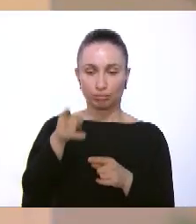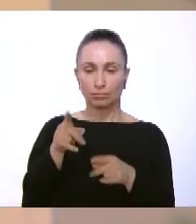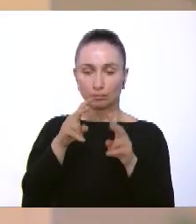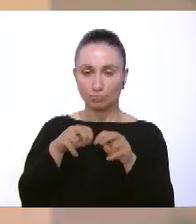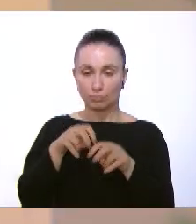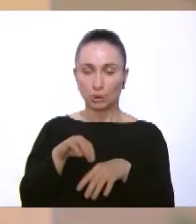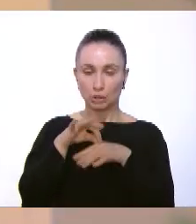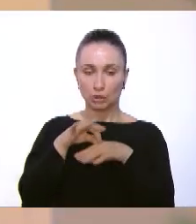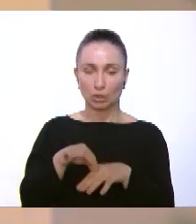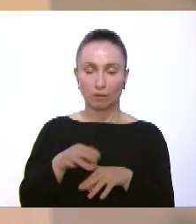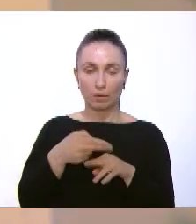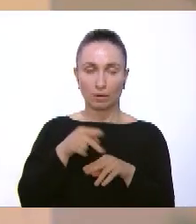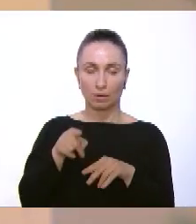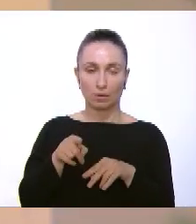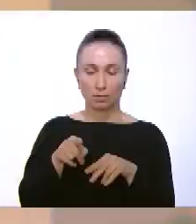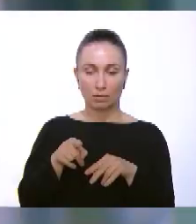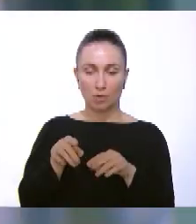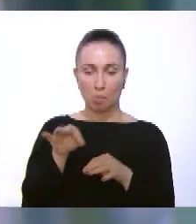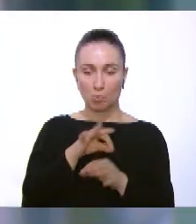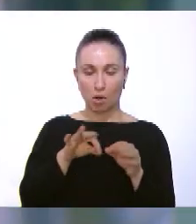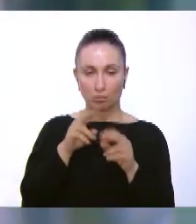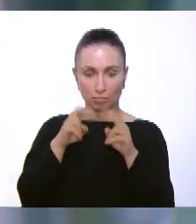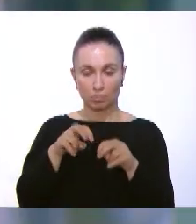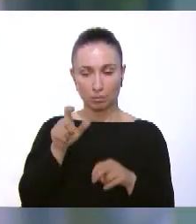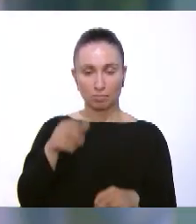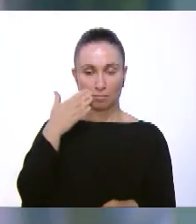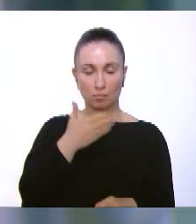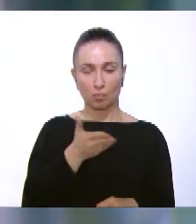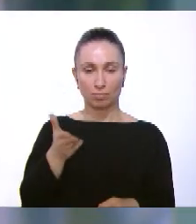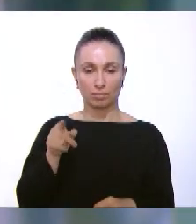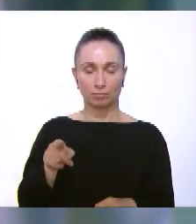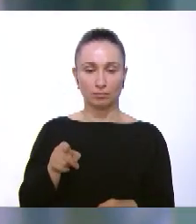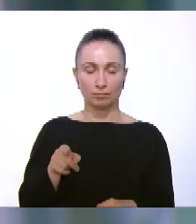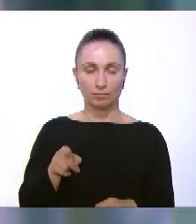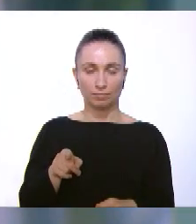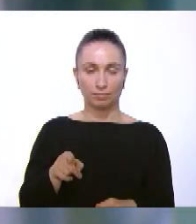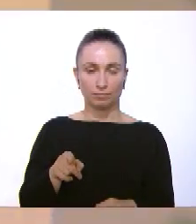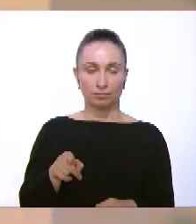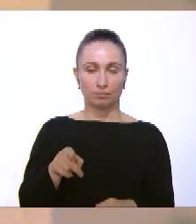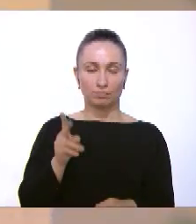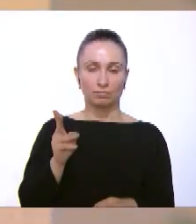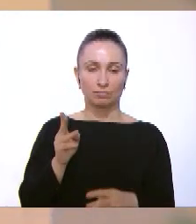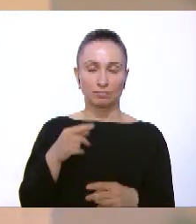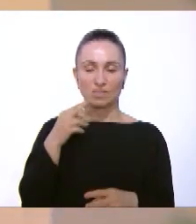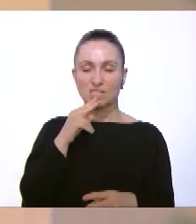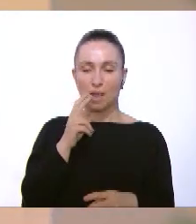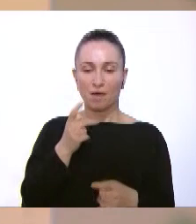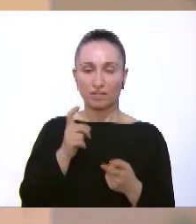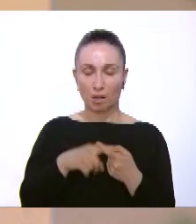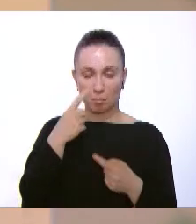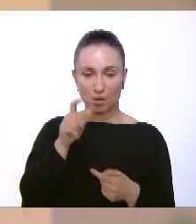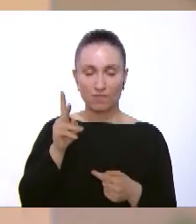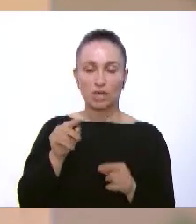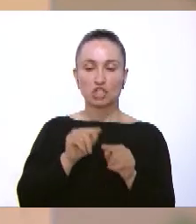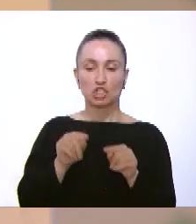იქ ჩავოტაროთ ეს სკრინინგული პროექტი ჩვენი მოსახლეობის მოწყვლადი ჯგუფებისათვის. აქ წამალდამოკიდებულ პირებზეა საუბარი, აქ